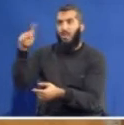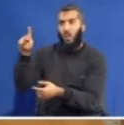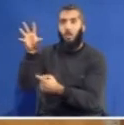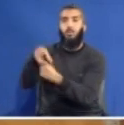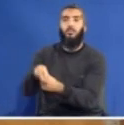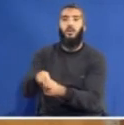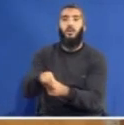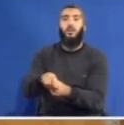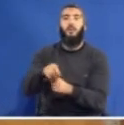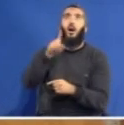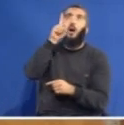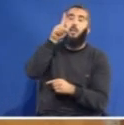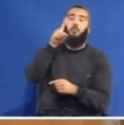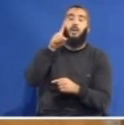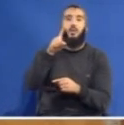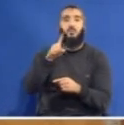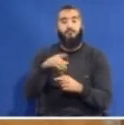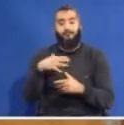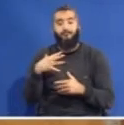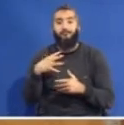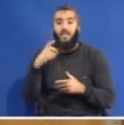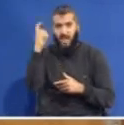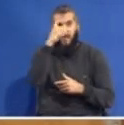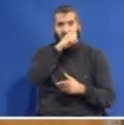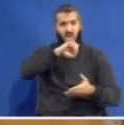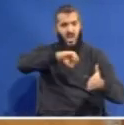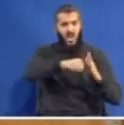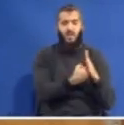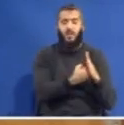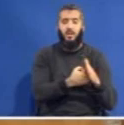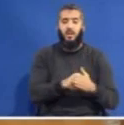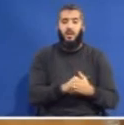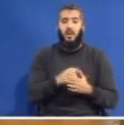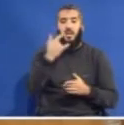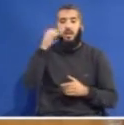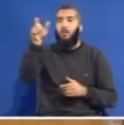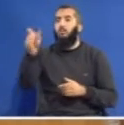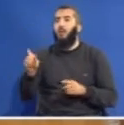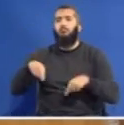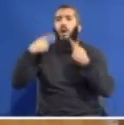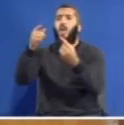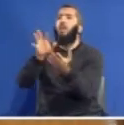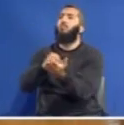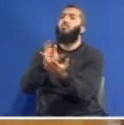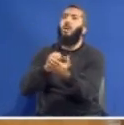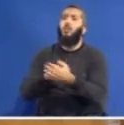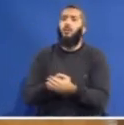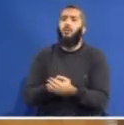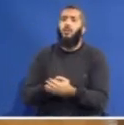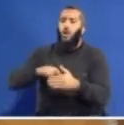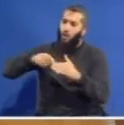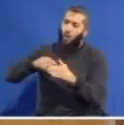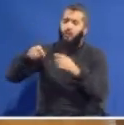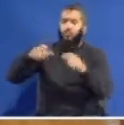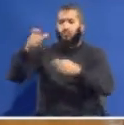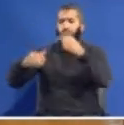سبع أراضين. يعني الإنسان الذي يذهب إلى أرض خالية، يلا احفر من هنا واحفر